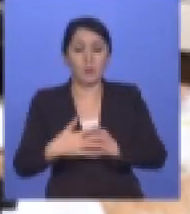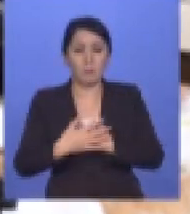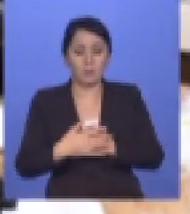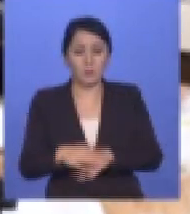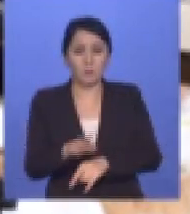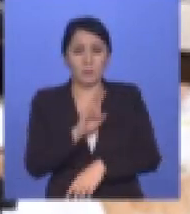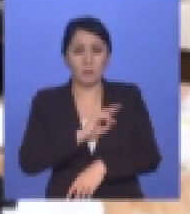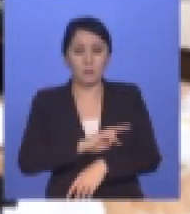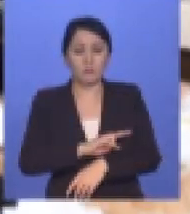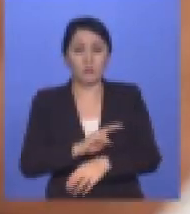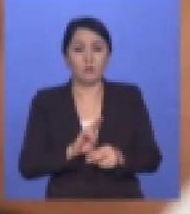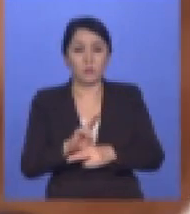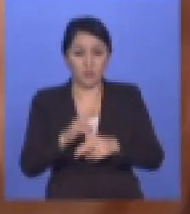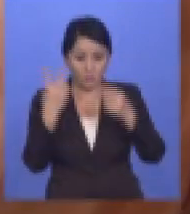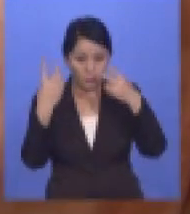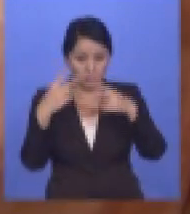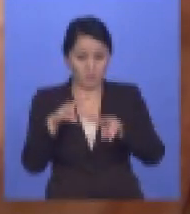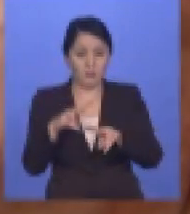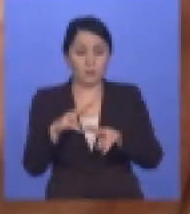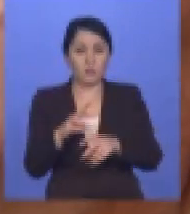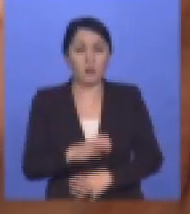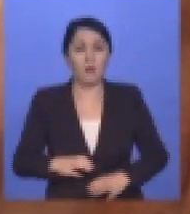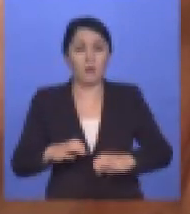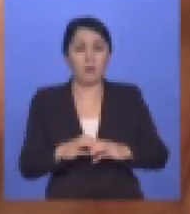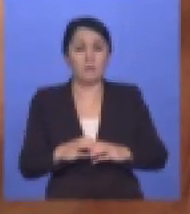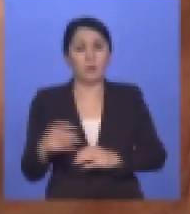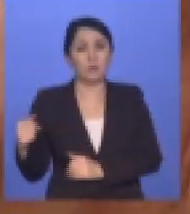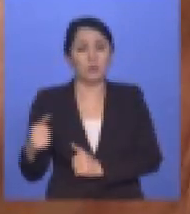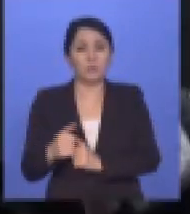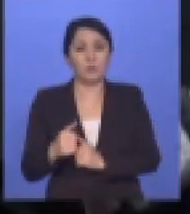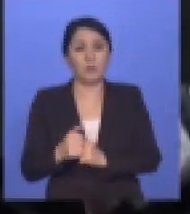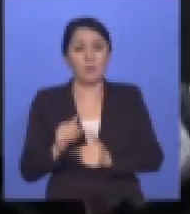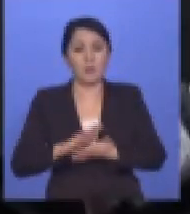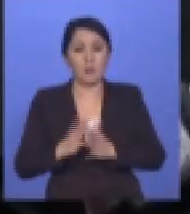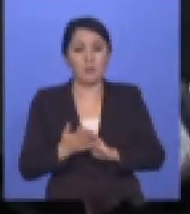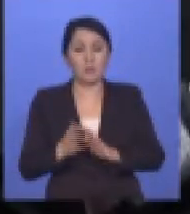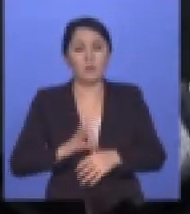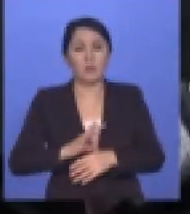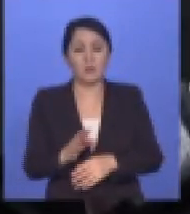пройдут обучение на базе Коба Unity детали сотрудничества с местной Аль находит на стадии согласования